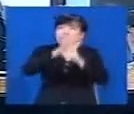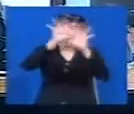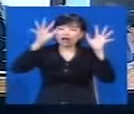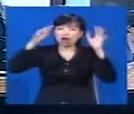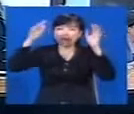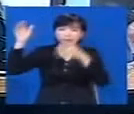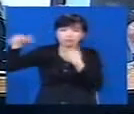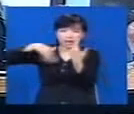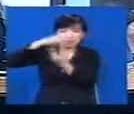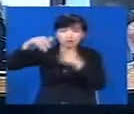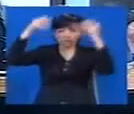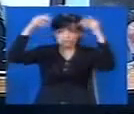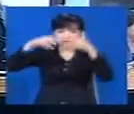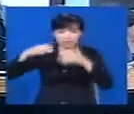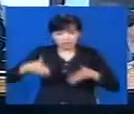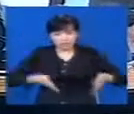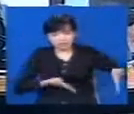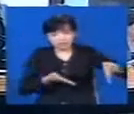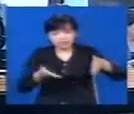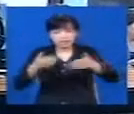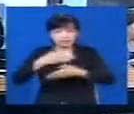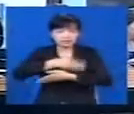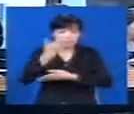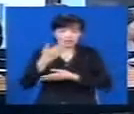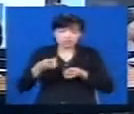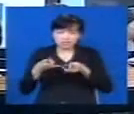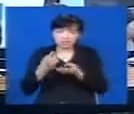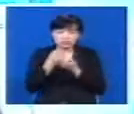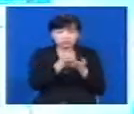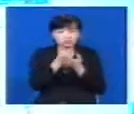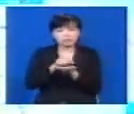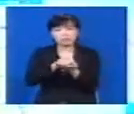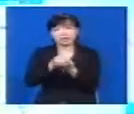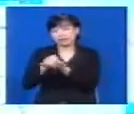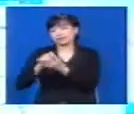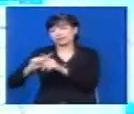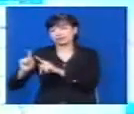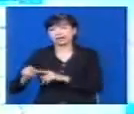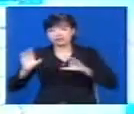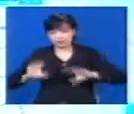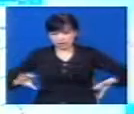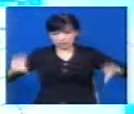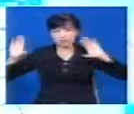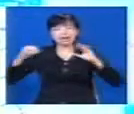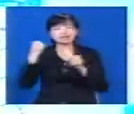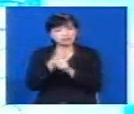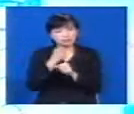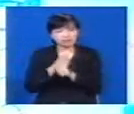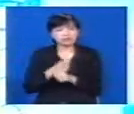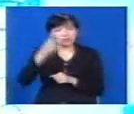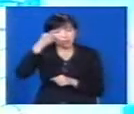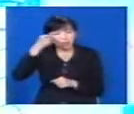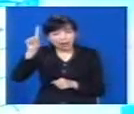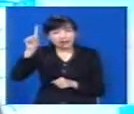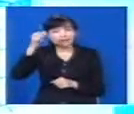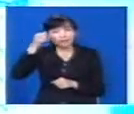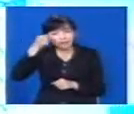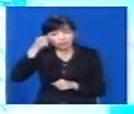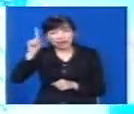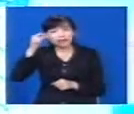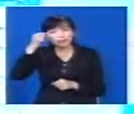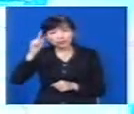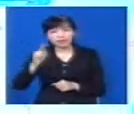น้ำในเขื่อนน้ำในแม่น้ำและทุกอย่างรวมถึงการให้ความช่วยเหลือ การบริการของรัฐบาลเนี่ยเราทำเป็นรายวันรายงานให้ประชาชนรับทราบซึ่งสามาร